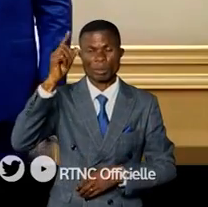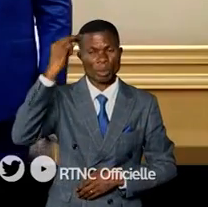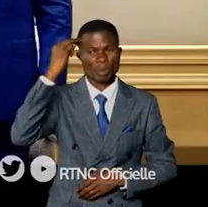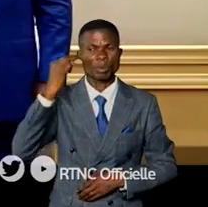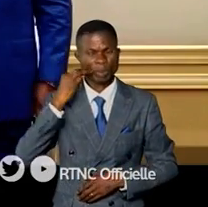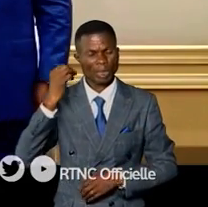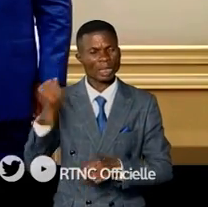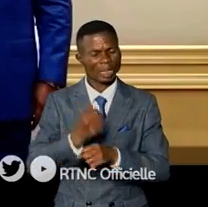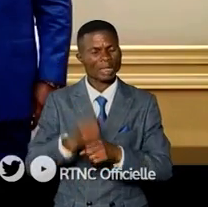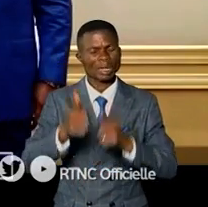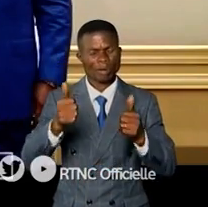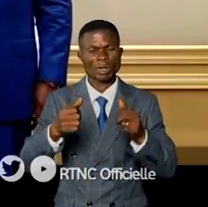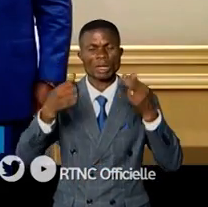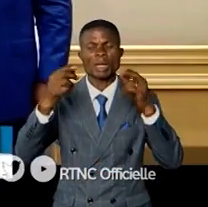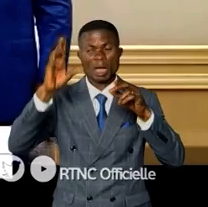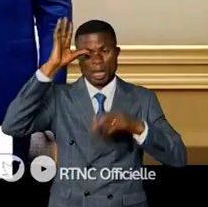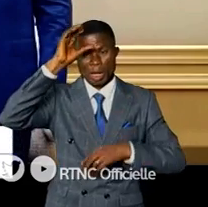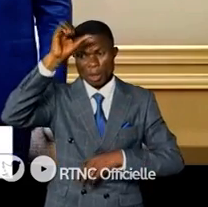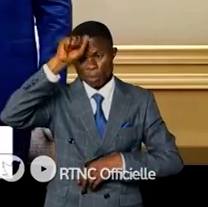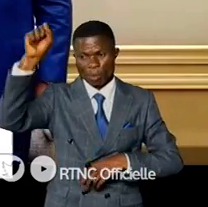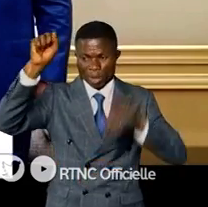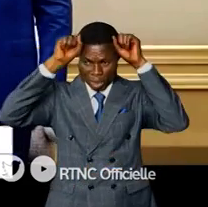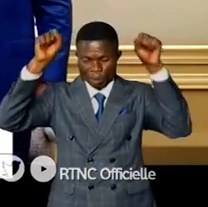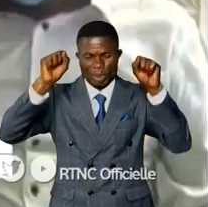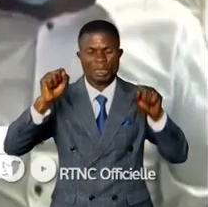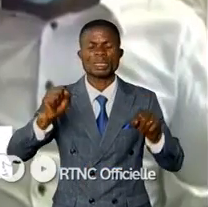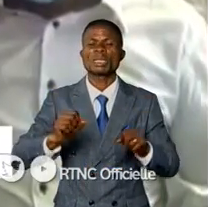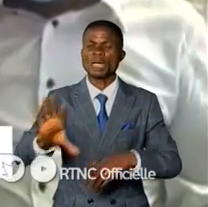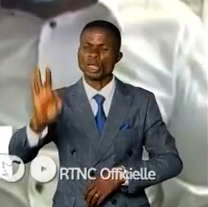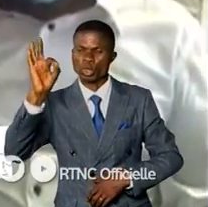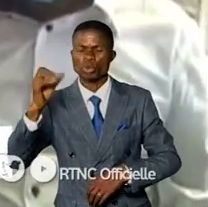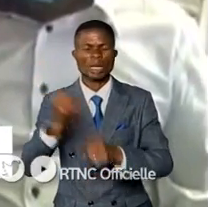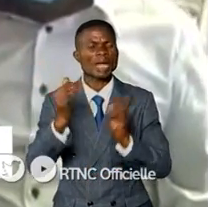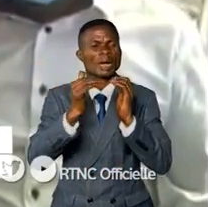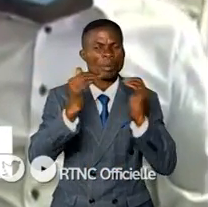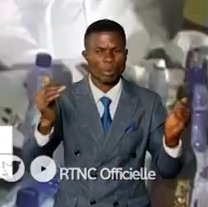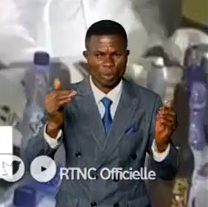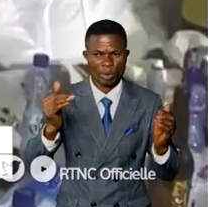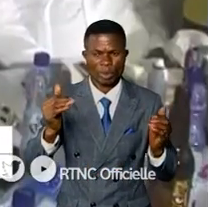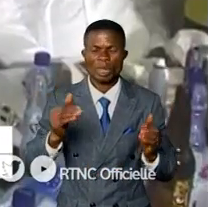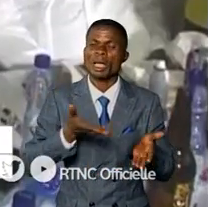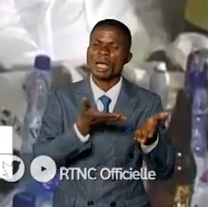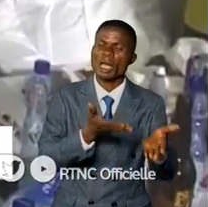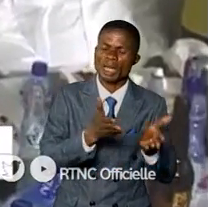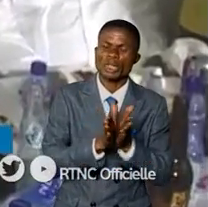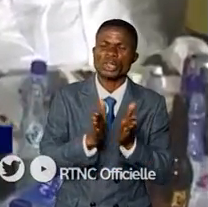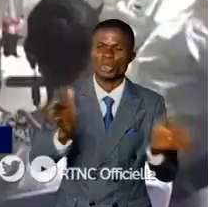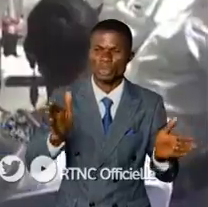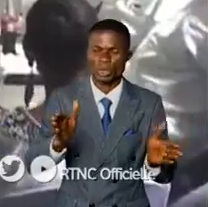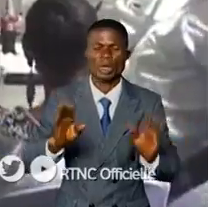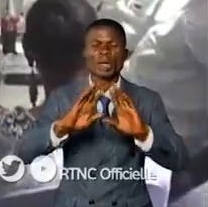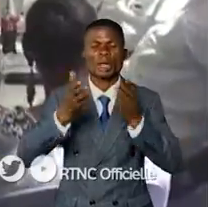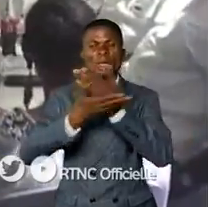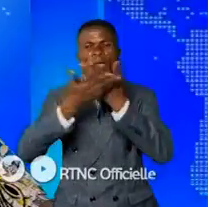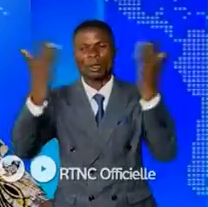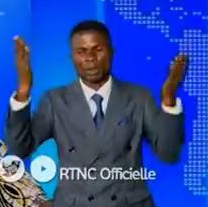ministre Samalou Kondé, nommé par le président de la République, travaille en toute tranquillité et soit accompagné totalement par les Kinois